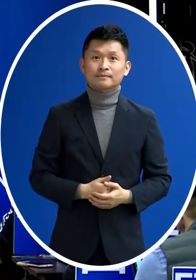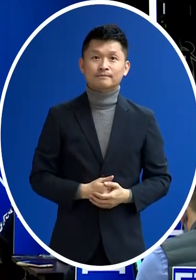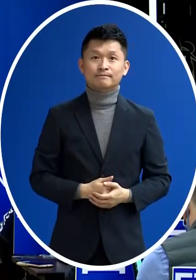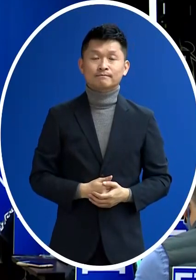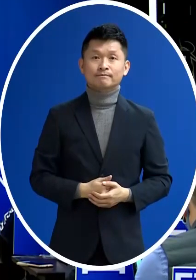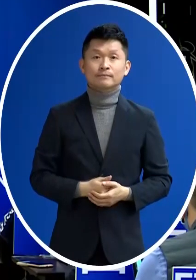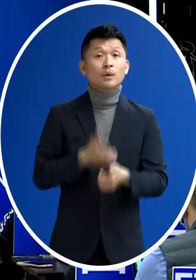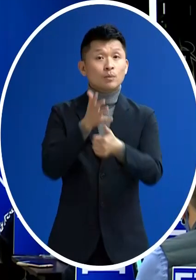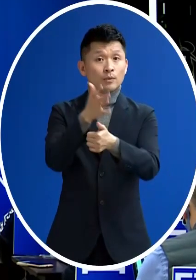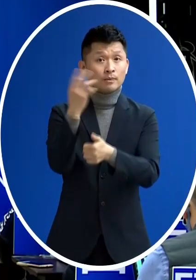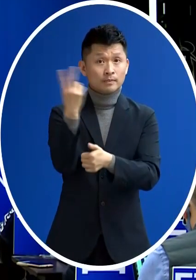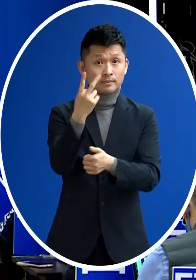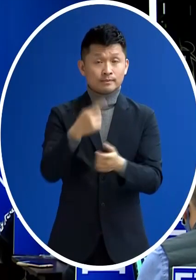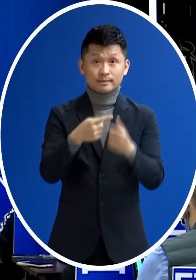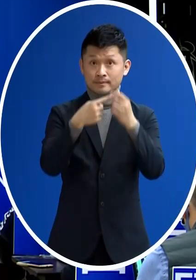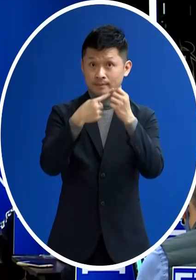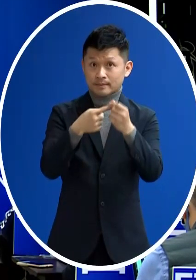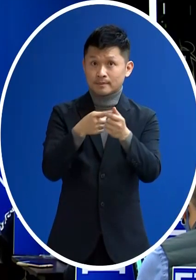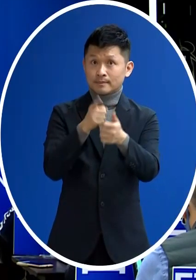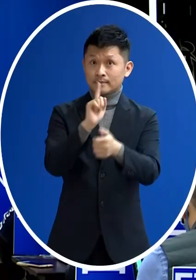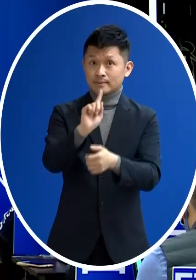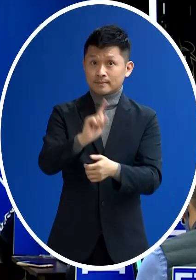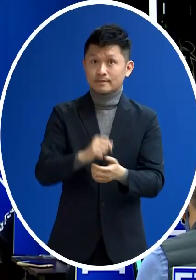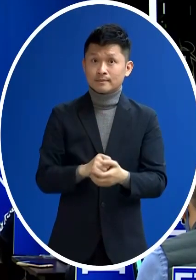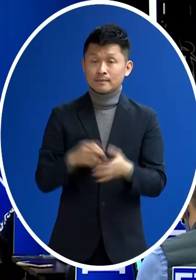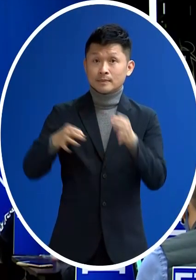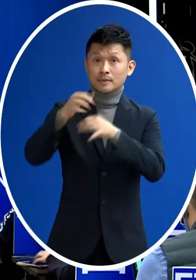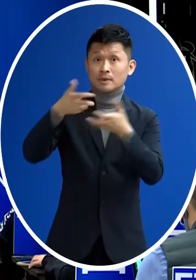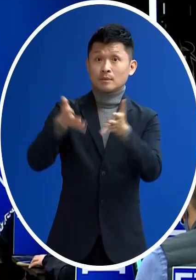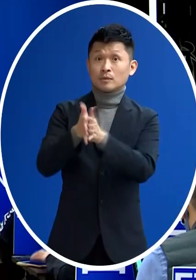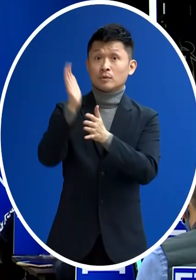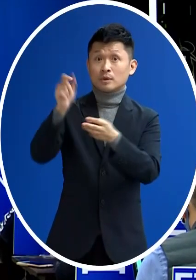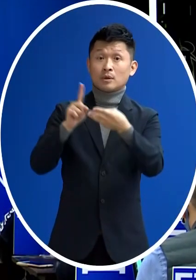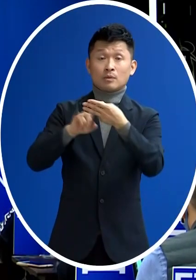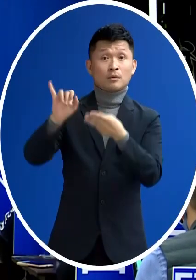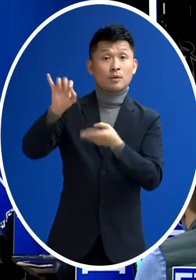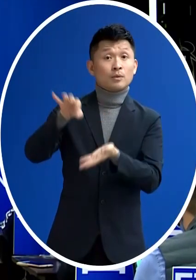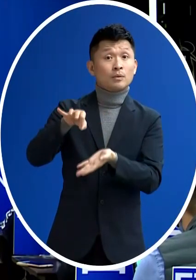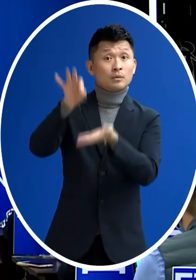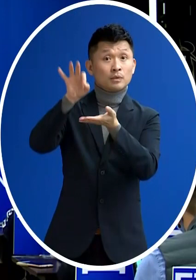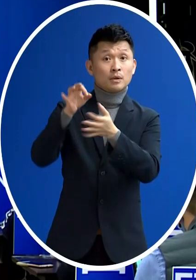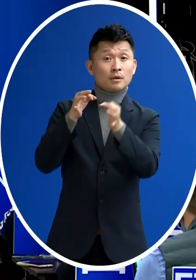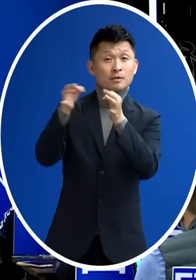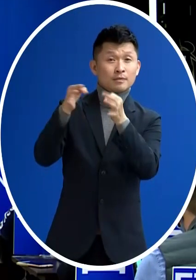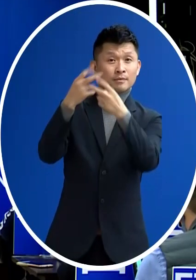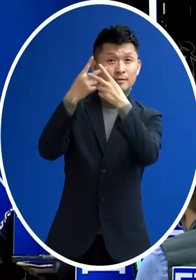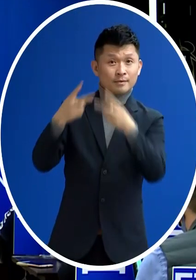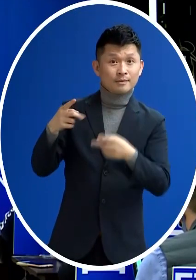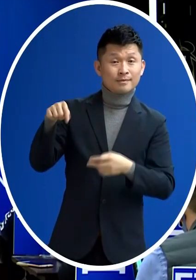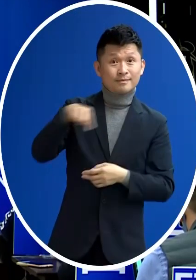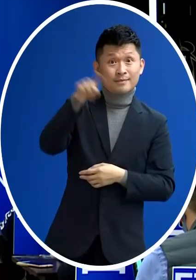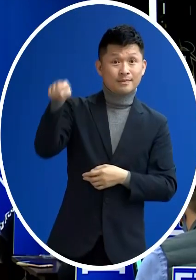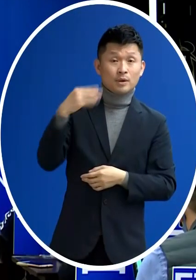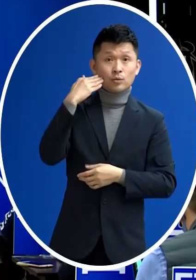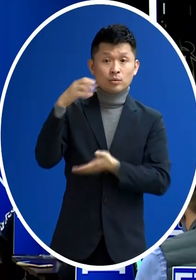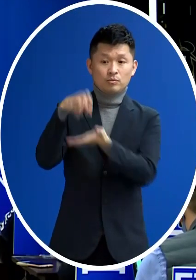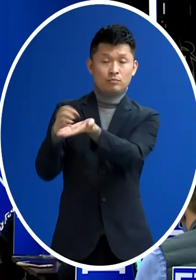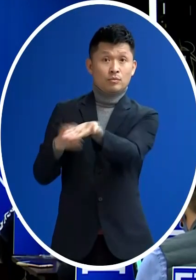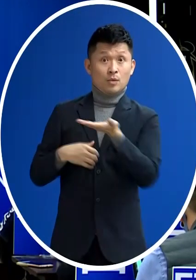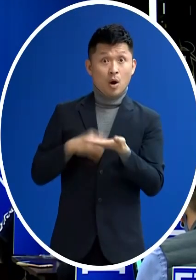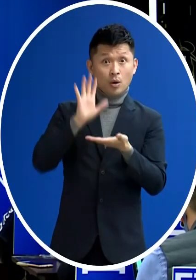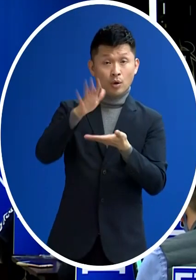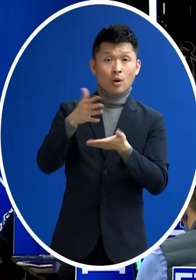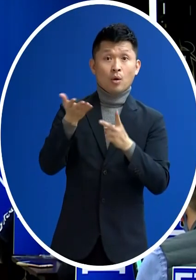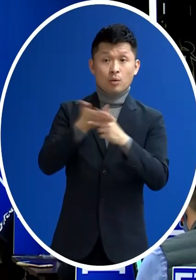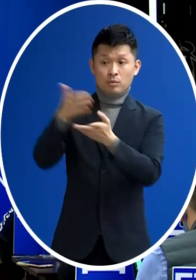谢部长，两个问题想要请教。第一题想要请教说，经济部长王美花有提到说，商务客只要出具证明或是受